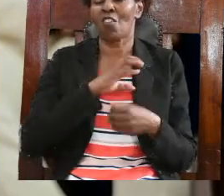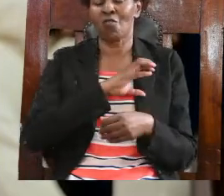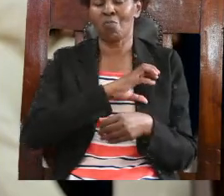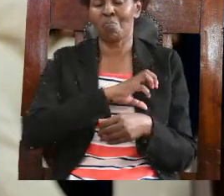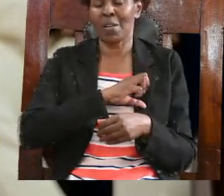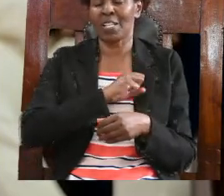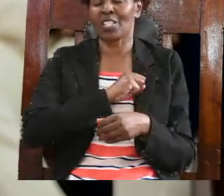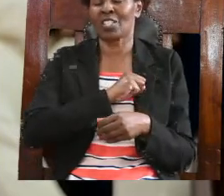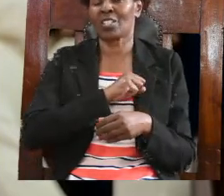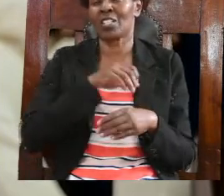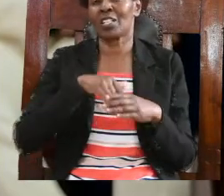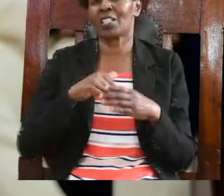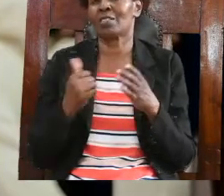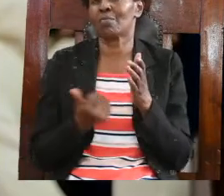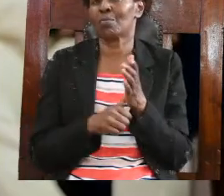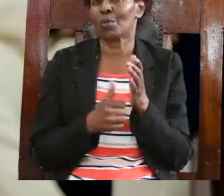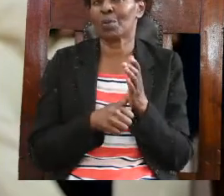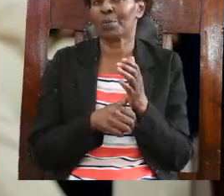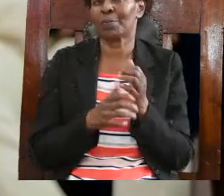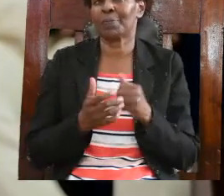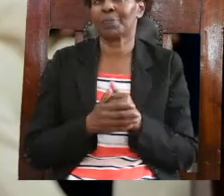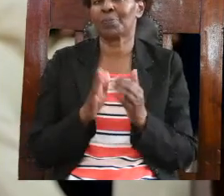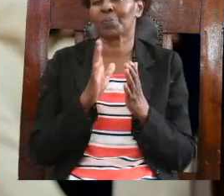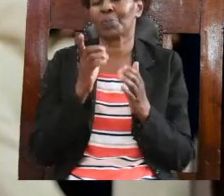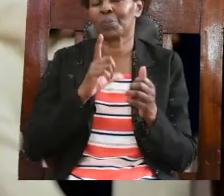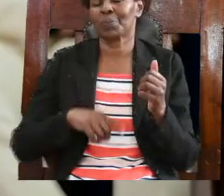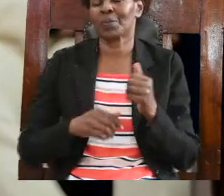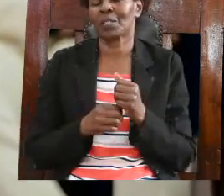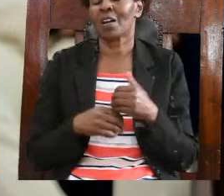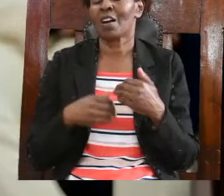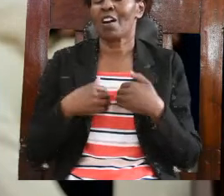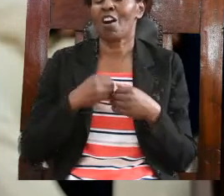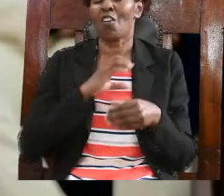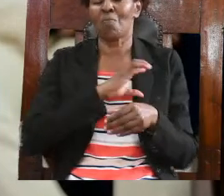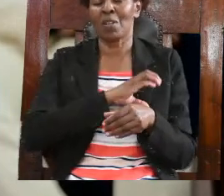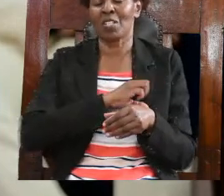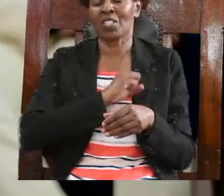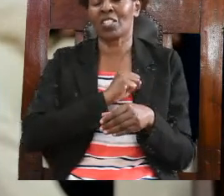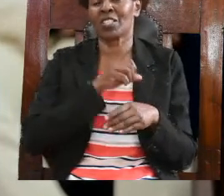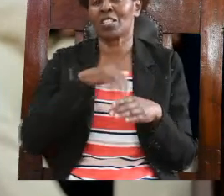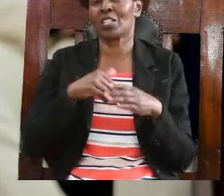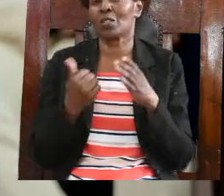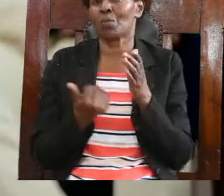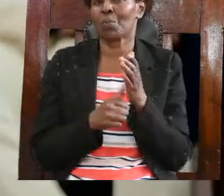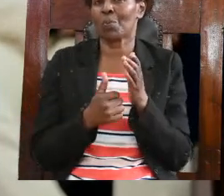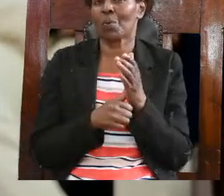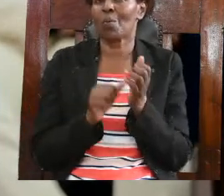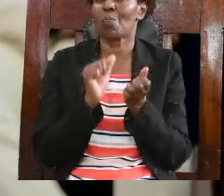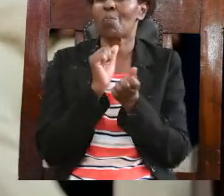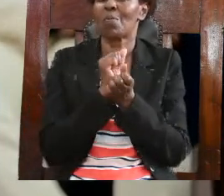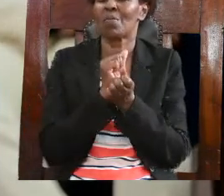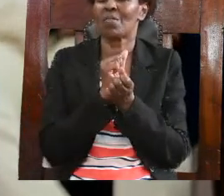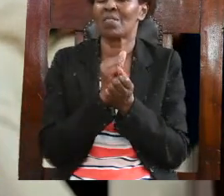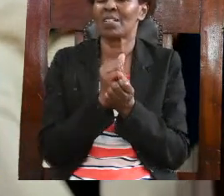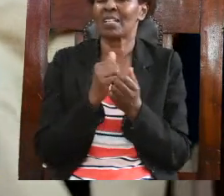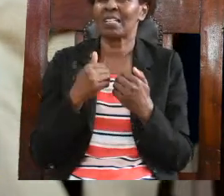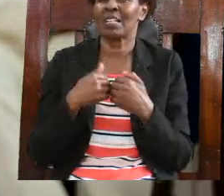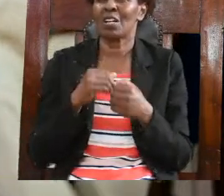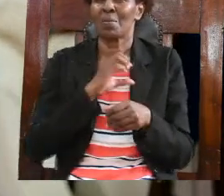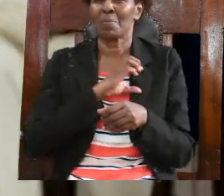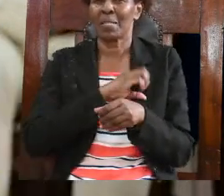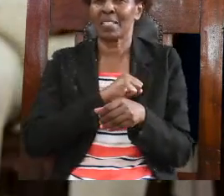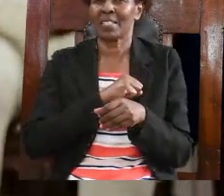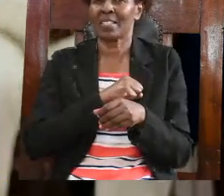katika mateso. Praise be to God. Vumilia katika mateso. Paulo anavumilia katika ile